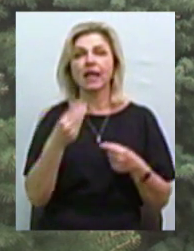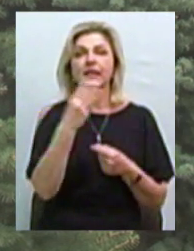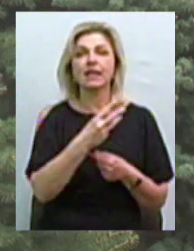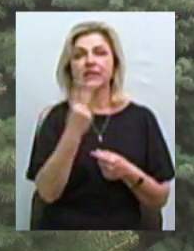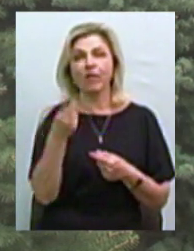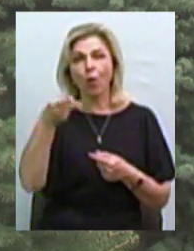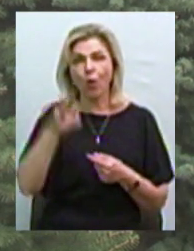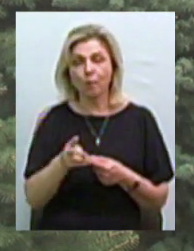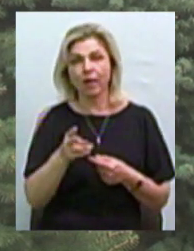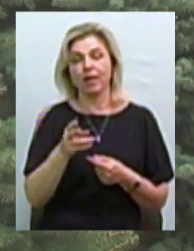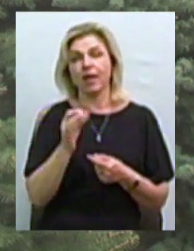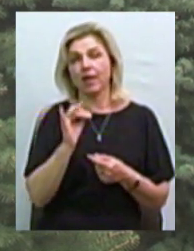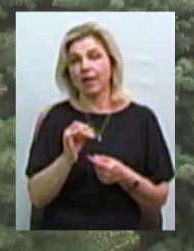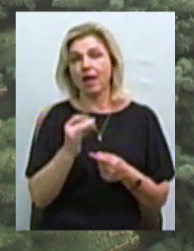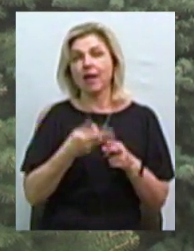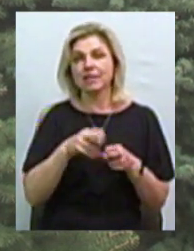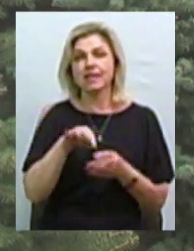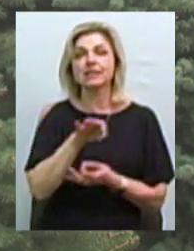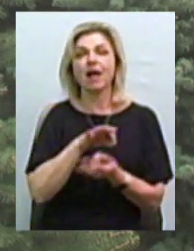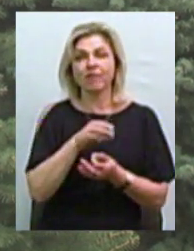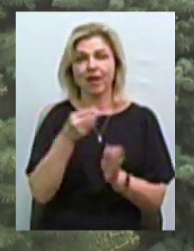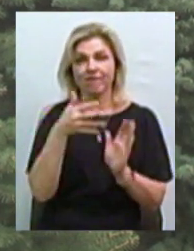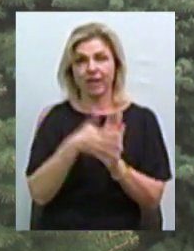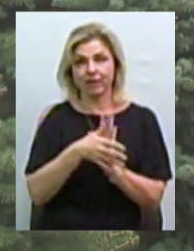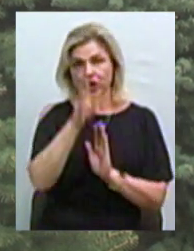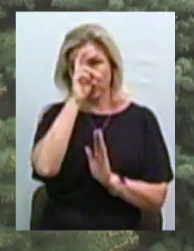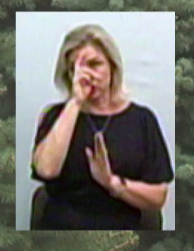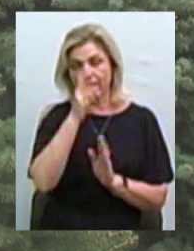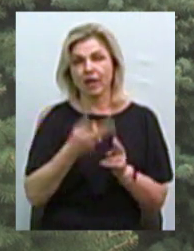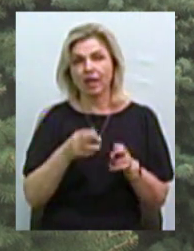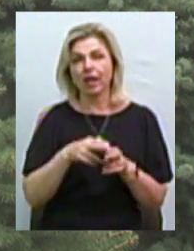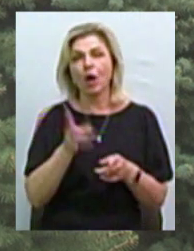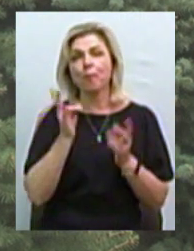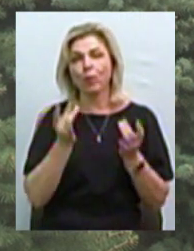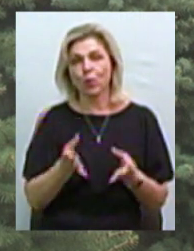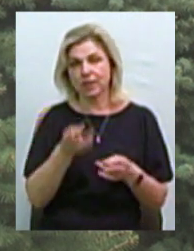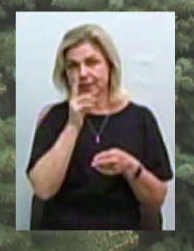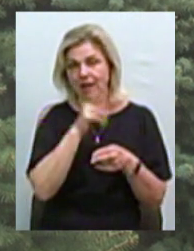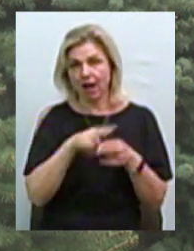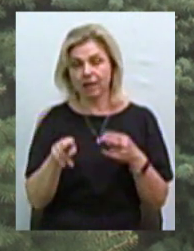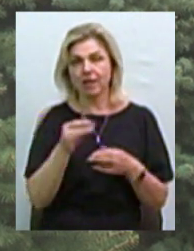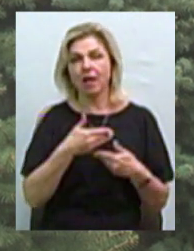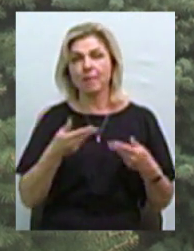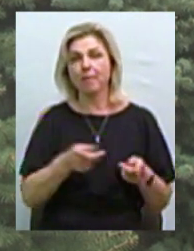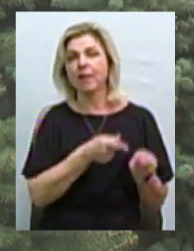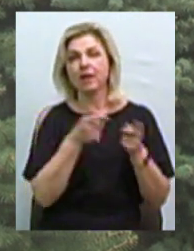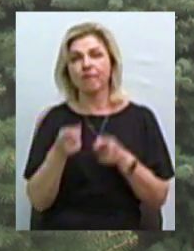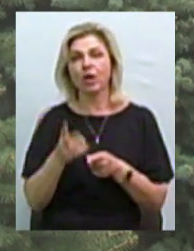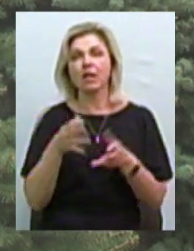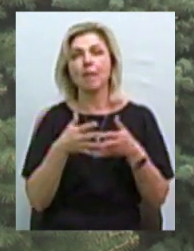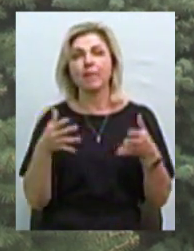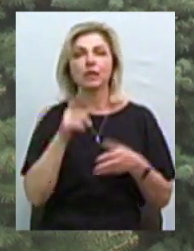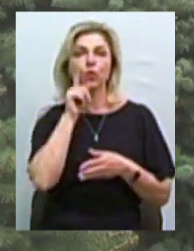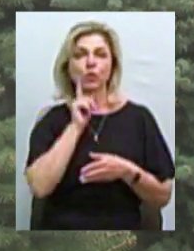копійки, 31, тому це зайві витрати держави, які вони просто зникають, і ми переходимо на більш